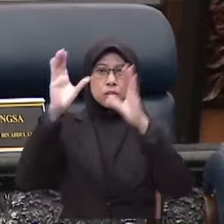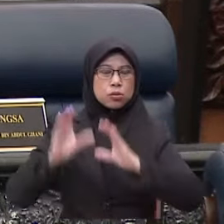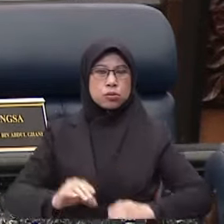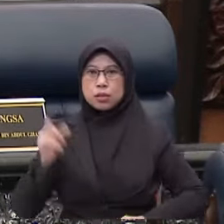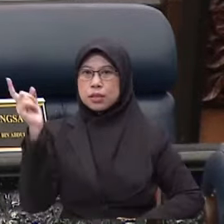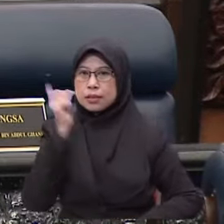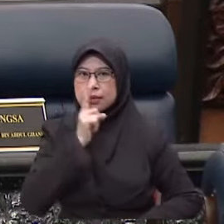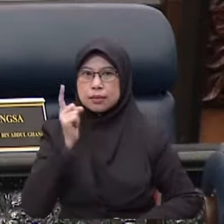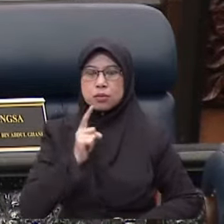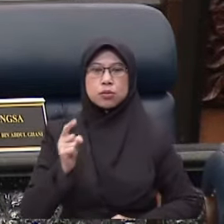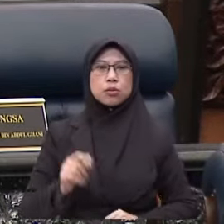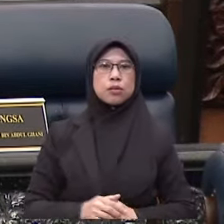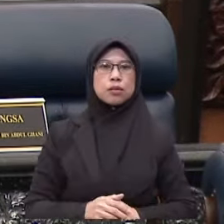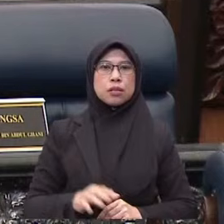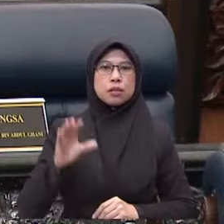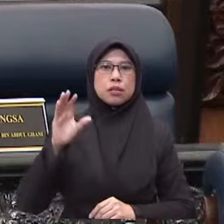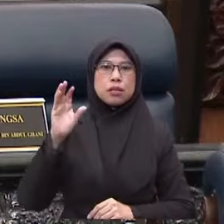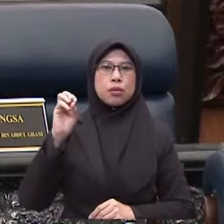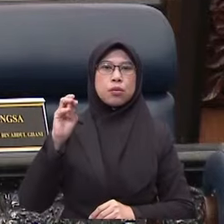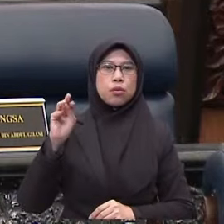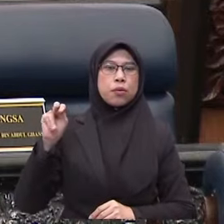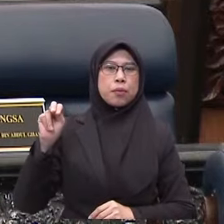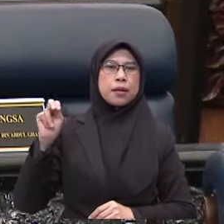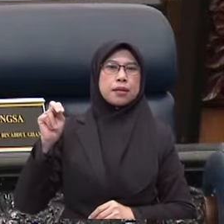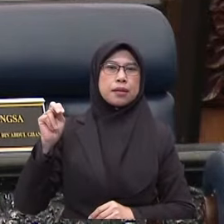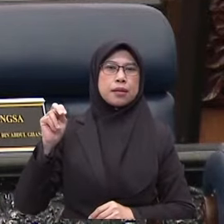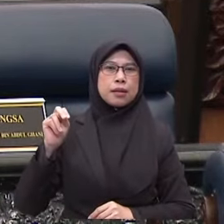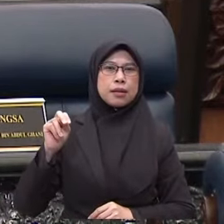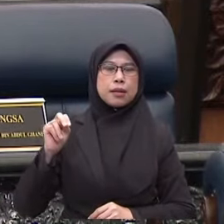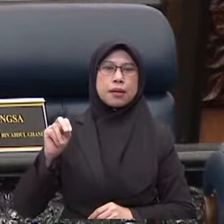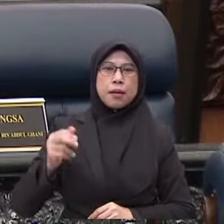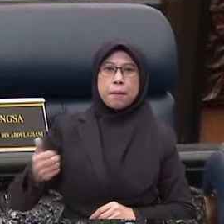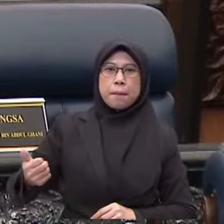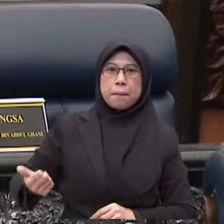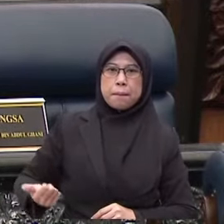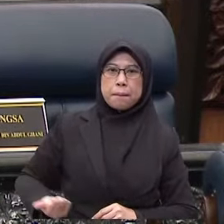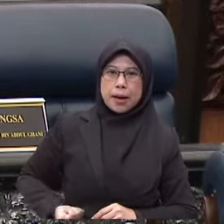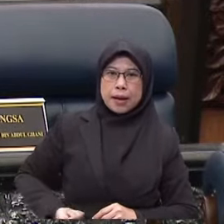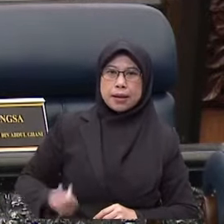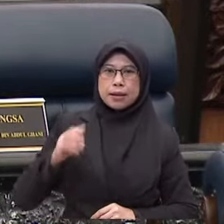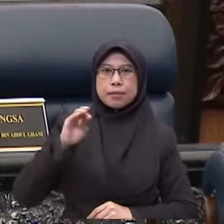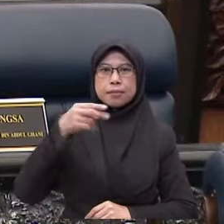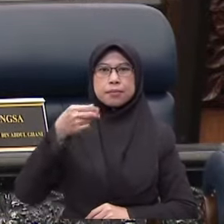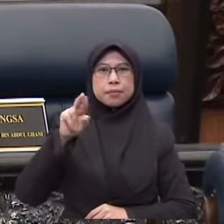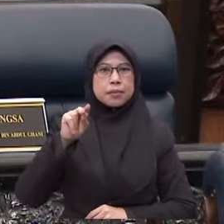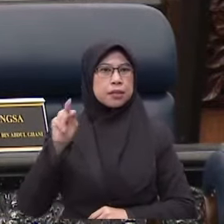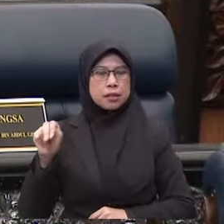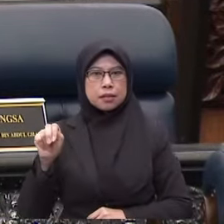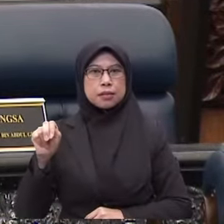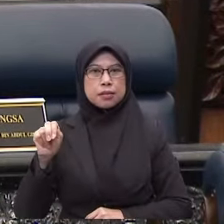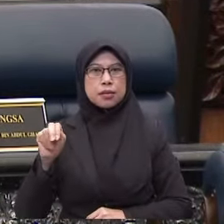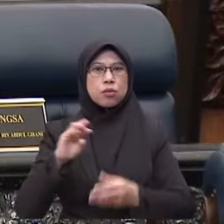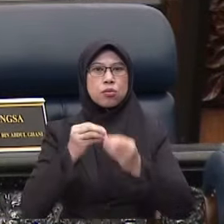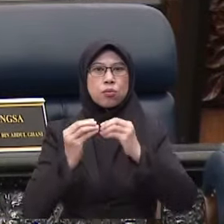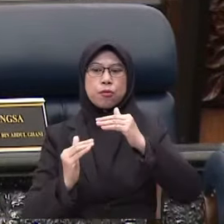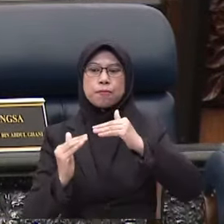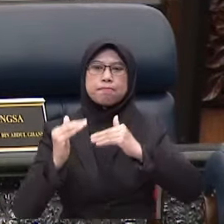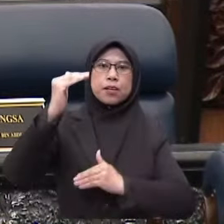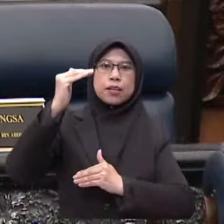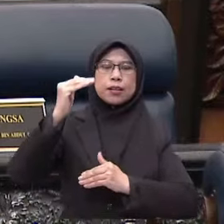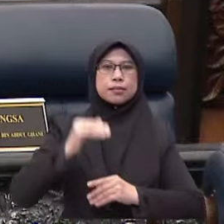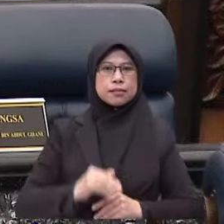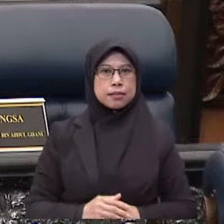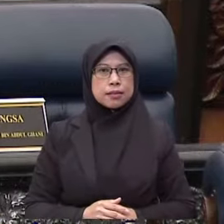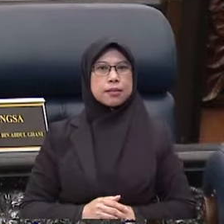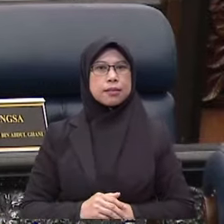ekstrem seperti Oman bahin Arab Saudia berada k tinggi daripada kita dari